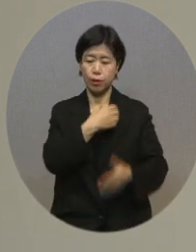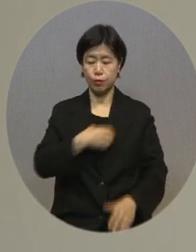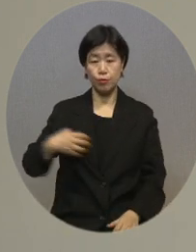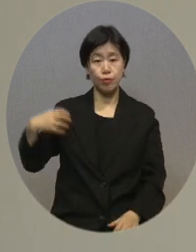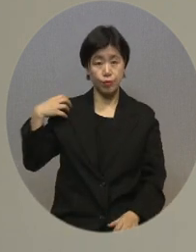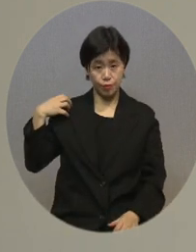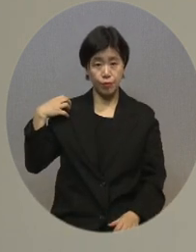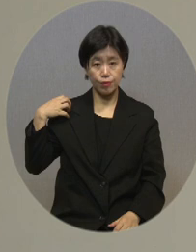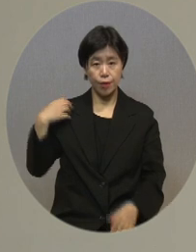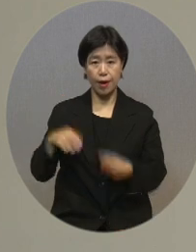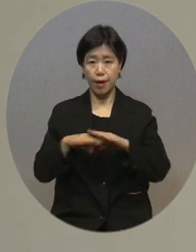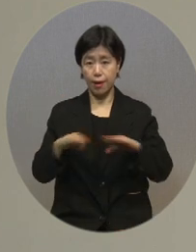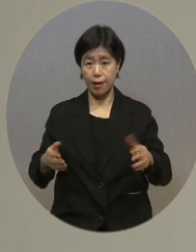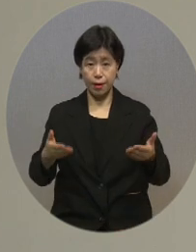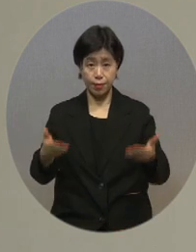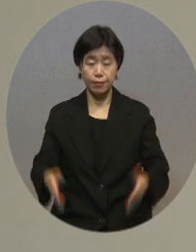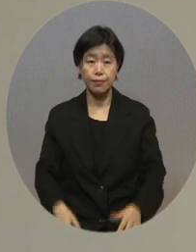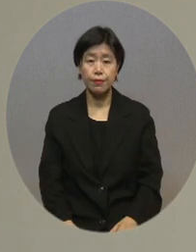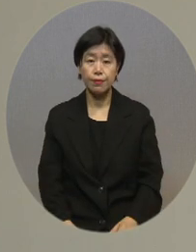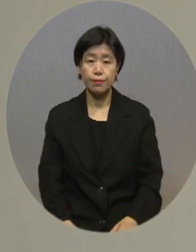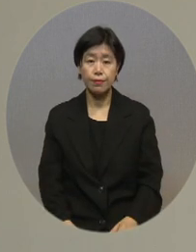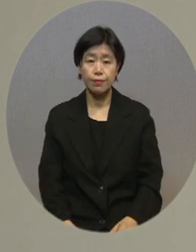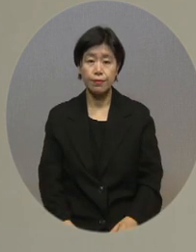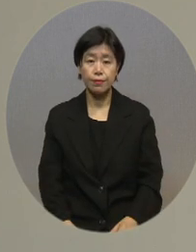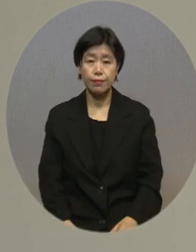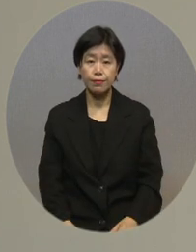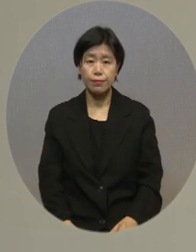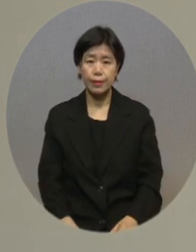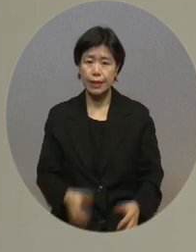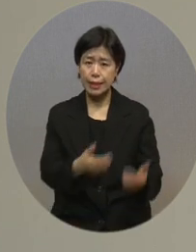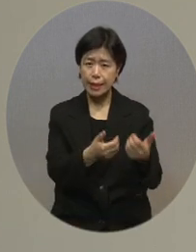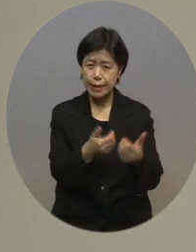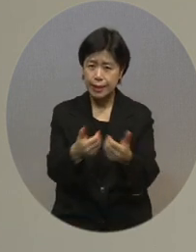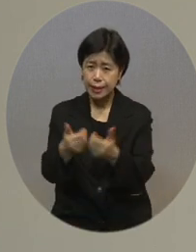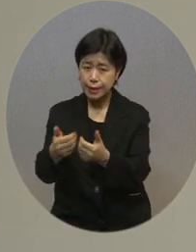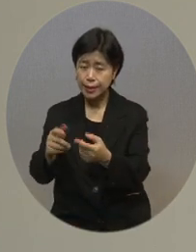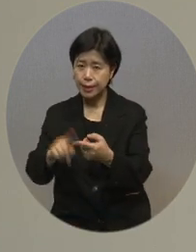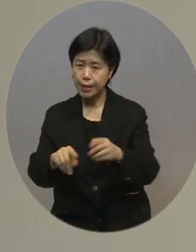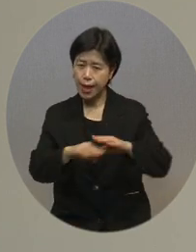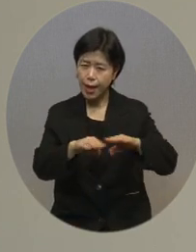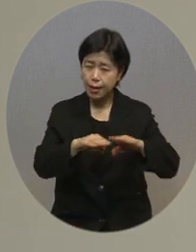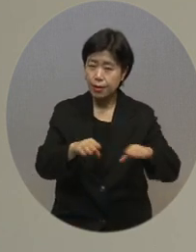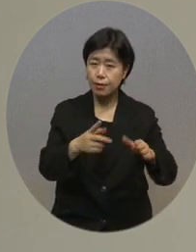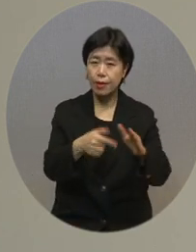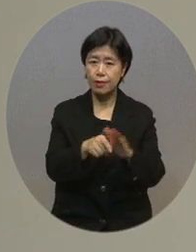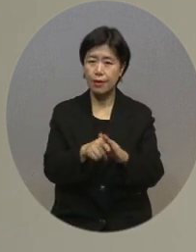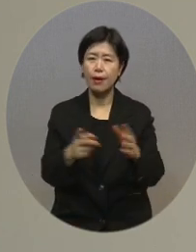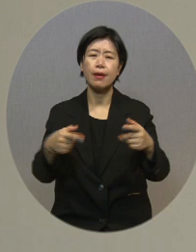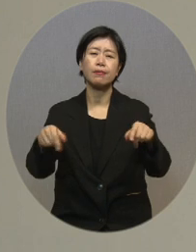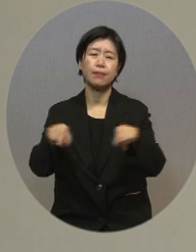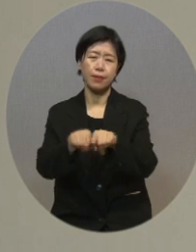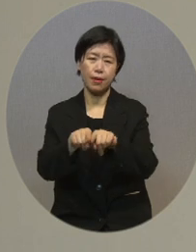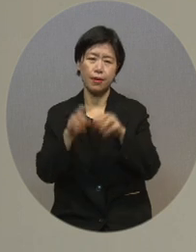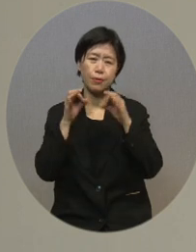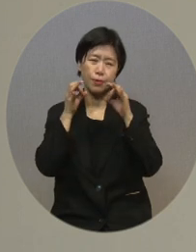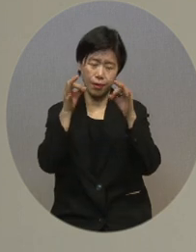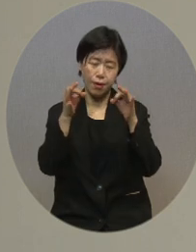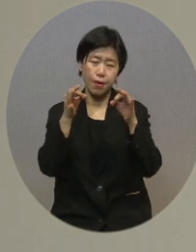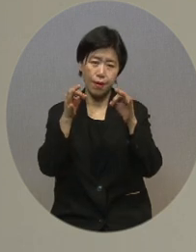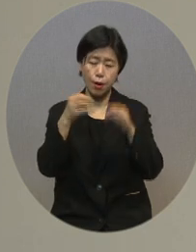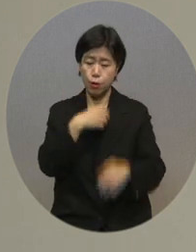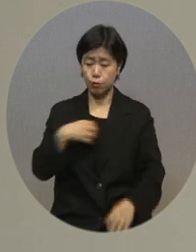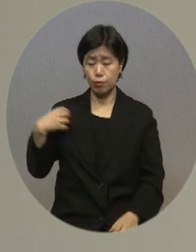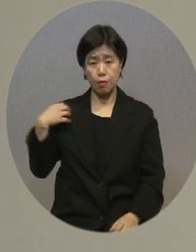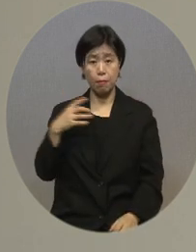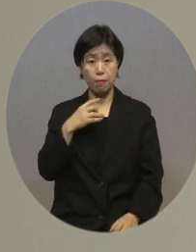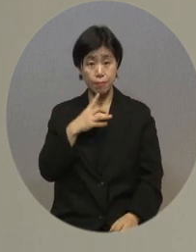분쟁조정위원회를 만들고 해서 궁극적으로는 그런 갈등을 해결하는 노력들을 함께 다 하는 거죠. 네. 예, 구청만